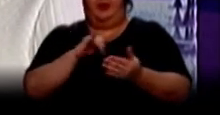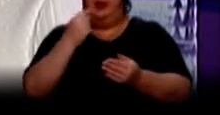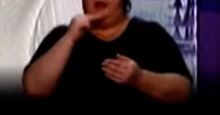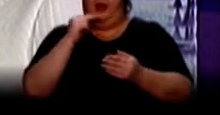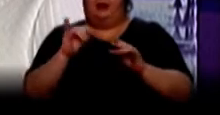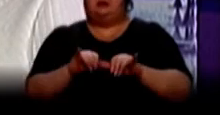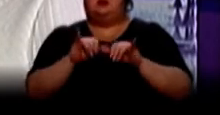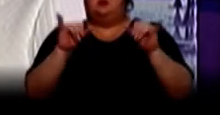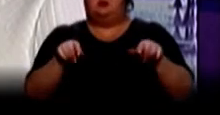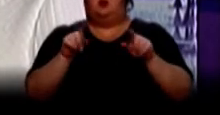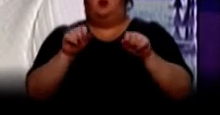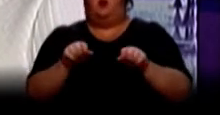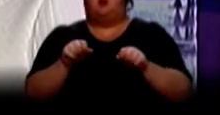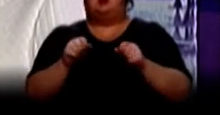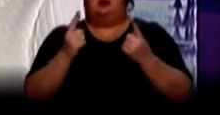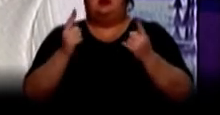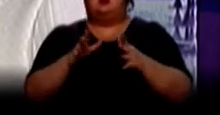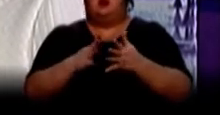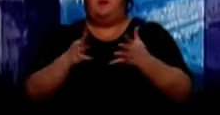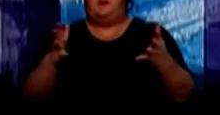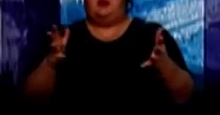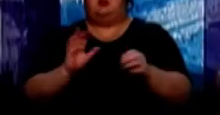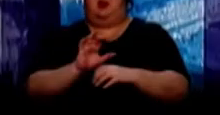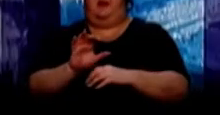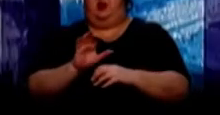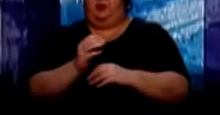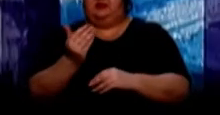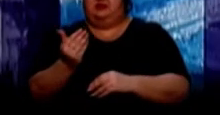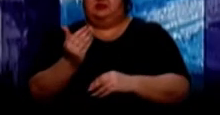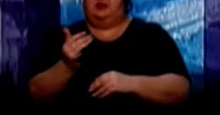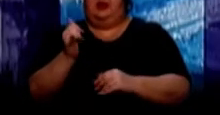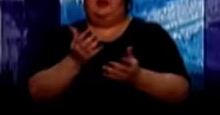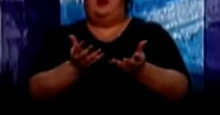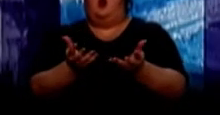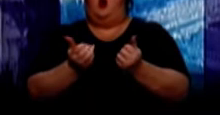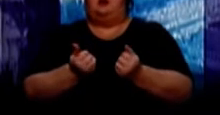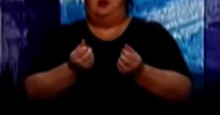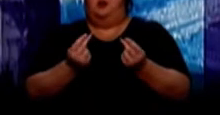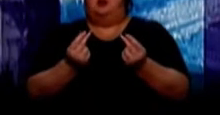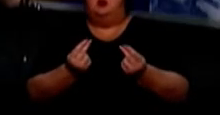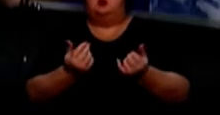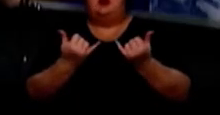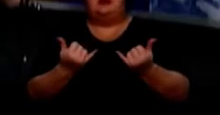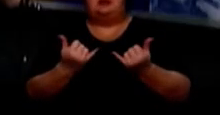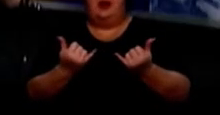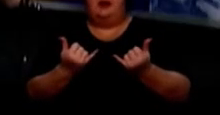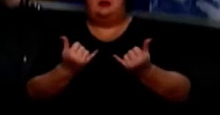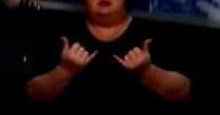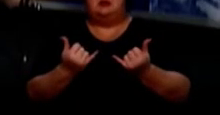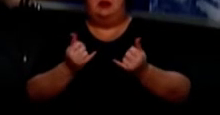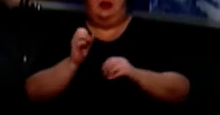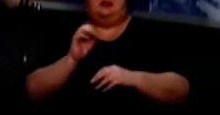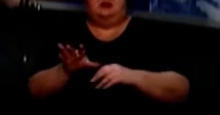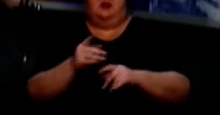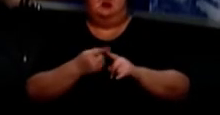можна значно більше речей виробити з неї і отримати кошти. Да? Бо зараз, здавши